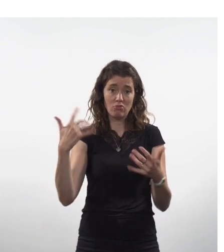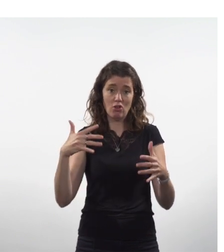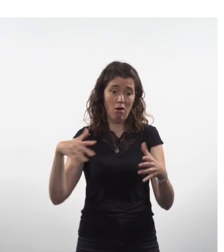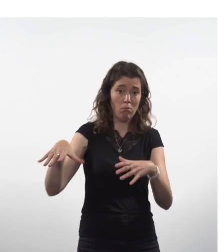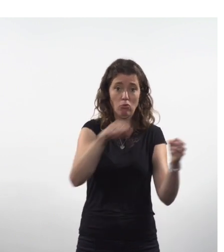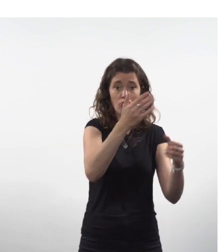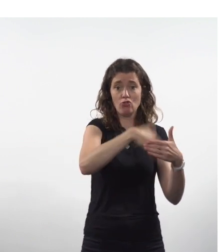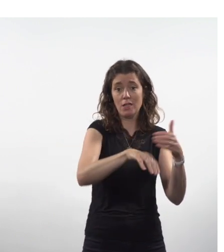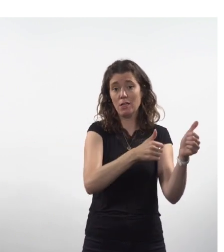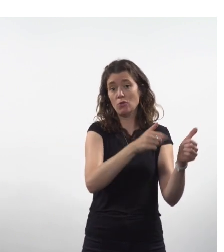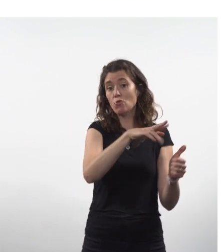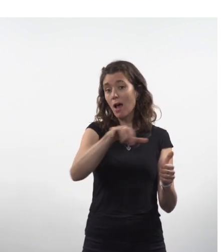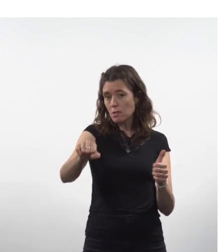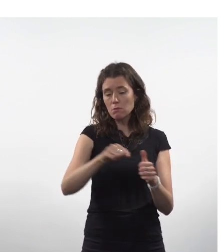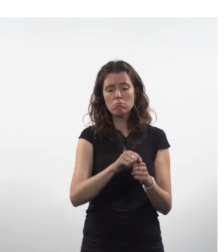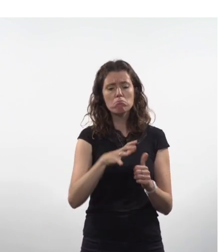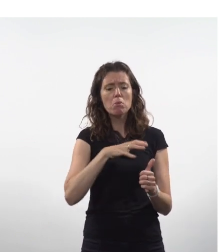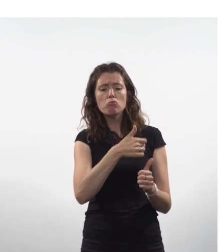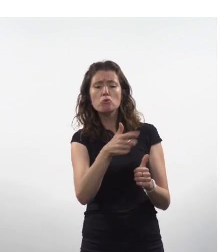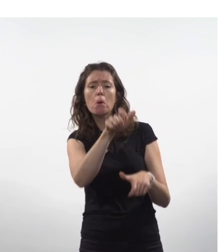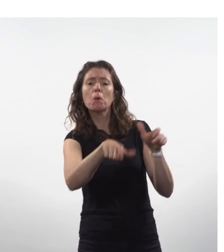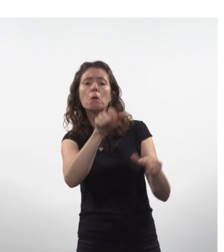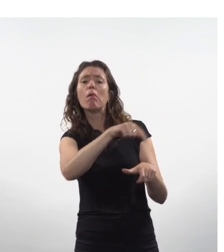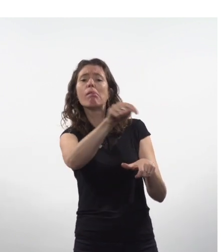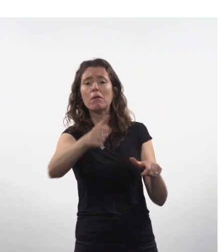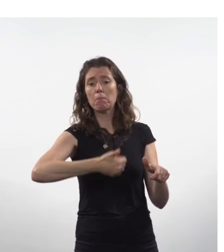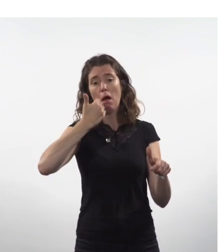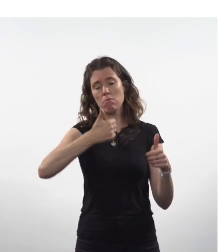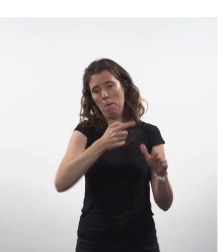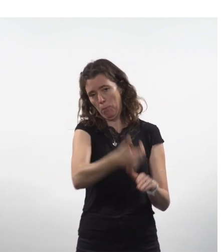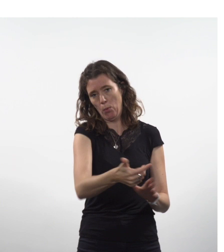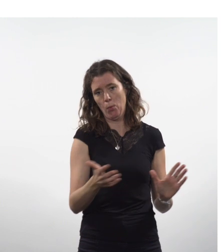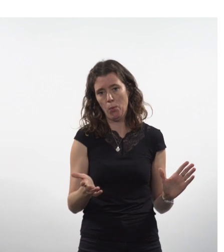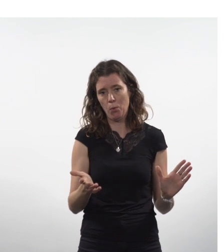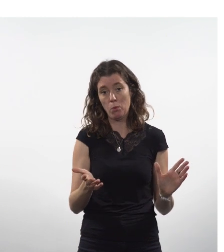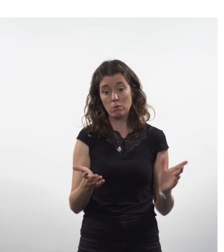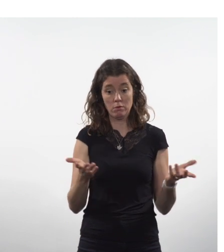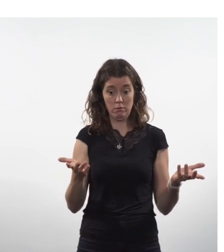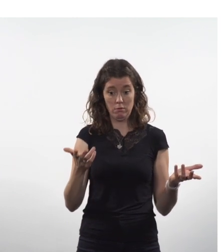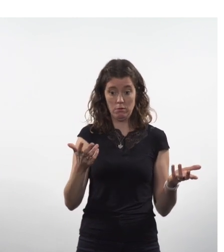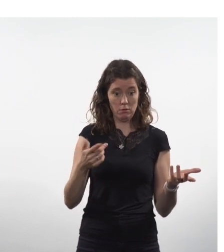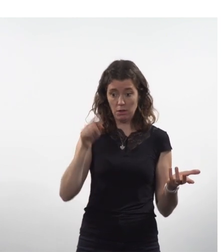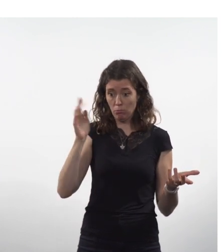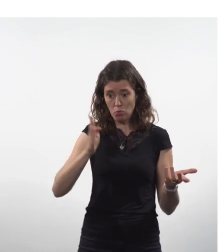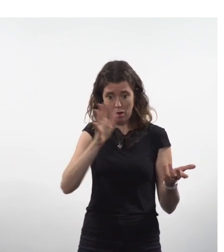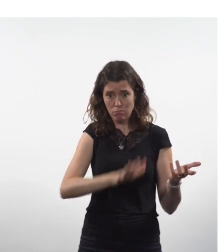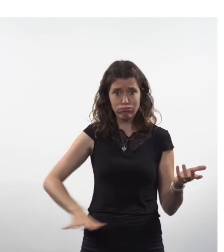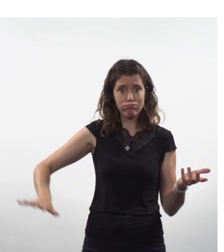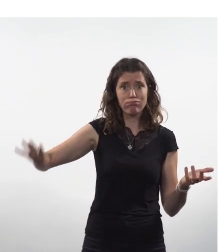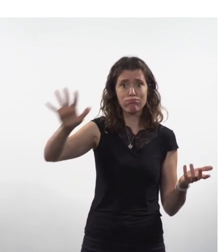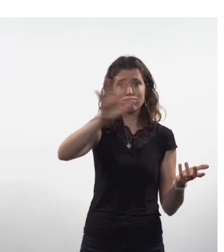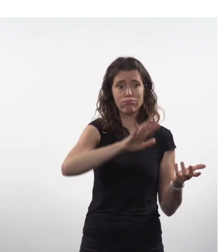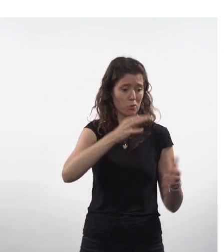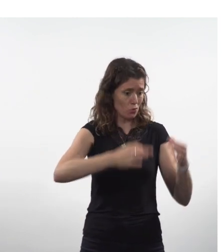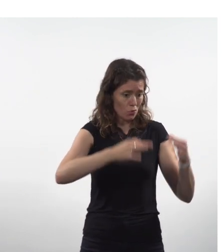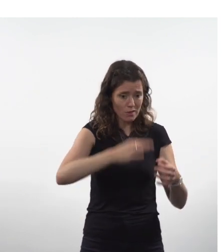y a quelques intermédiateurs qui travaillent en libéral, mais il y en a vraiment très peu. Et on se rend compte qu'il en faut partout. Il faut dans le domaine de la justice,